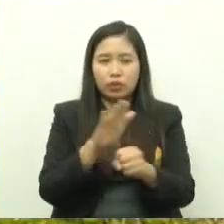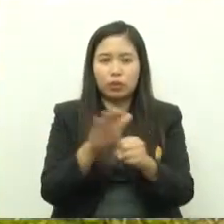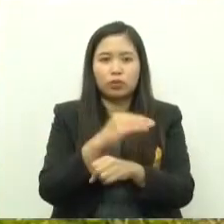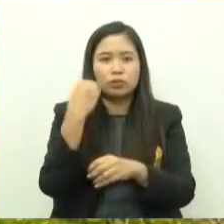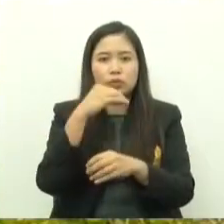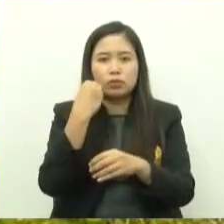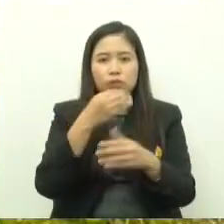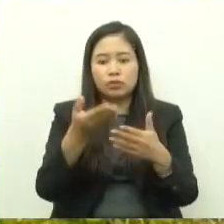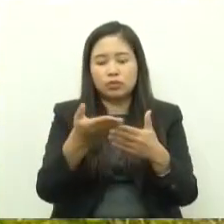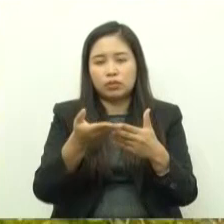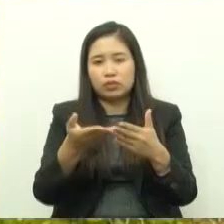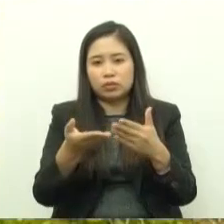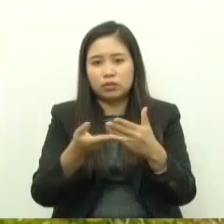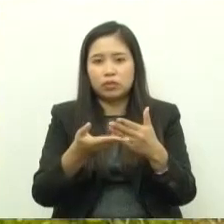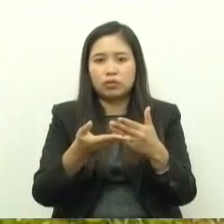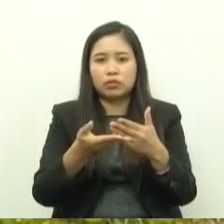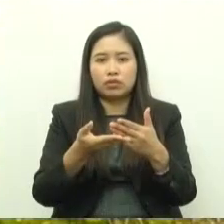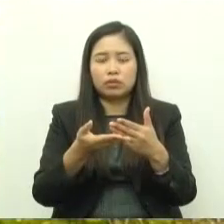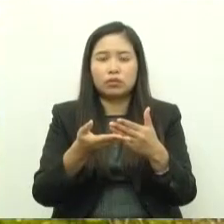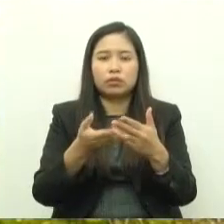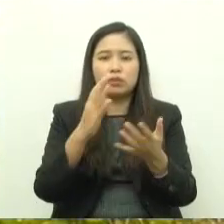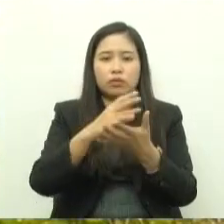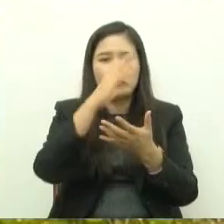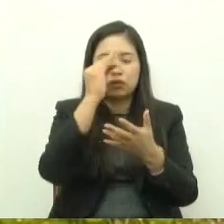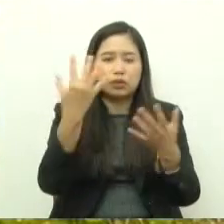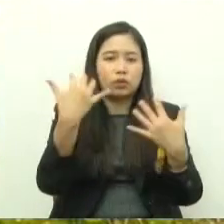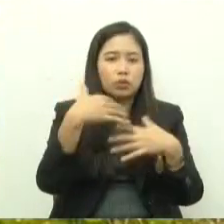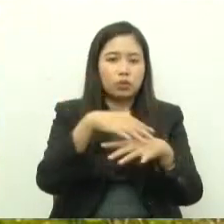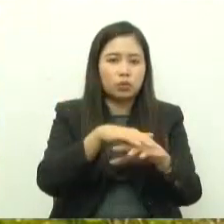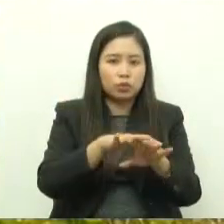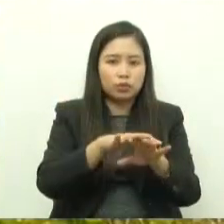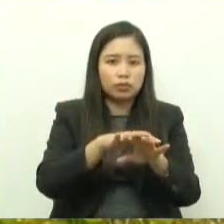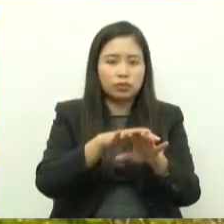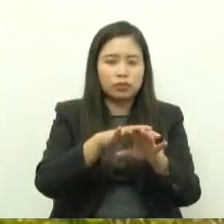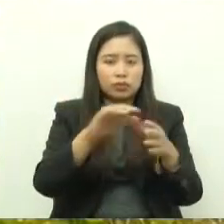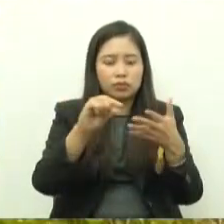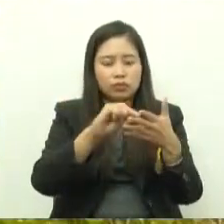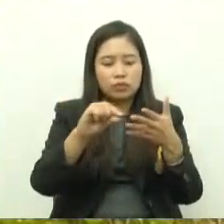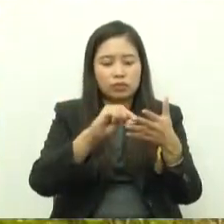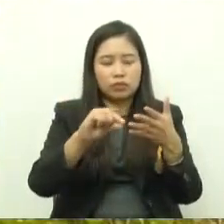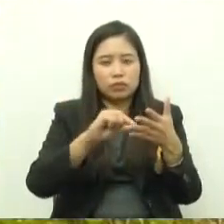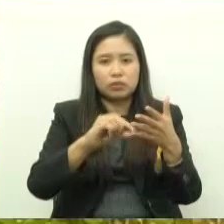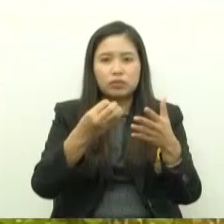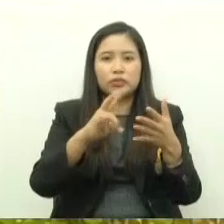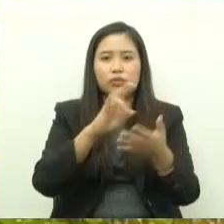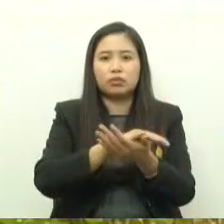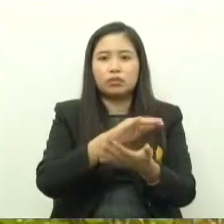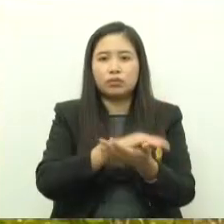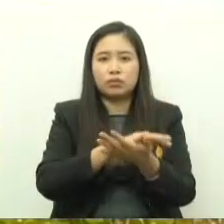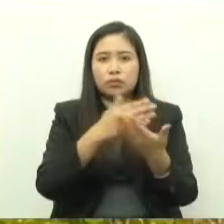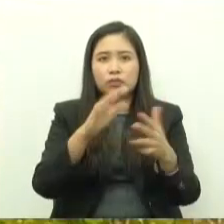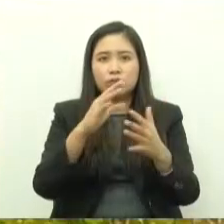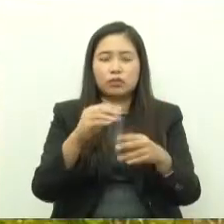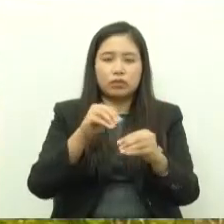87โรงเรียนค่ะแล้วก็แบบเรียนรวมแบบช่วงชั้นอีก 21โรงเรียนแล้วก็แบบเครือ